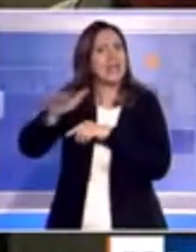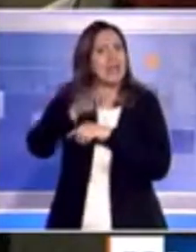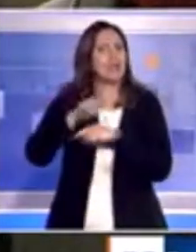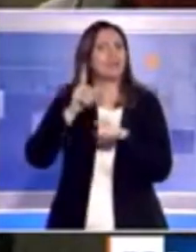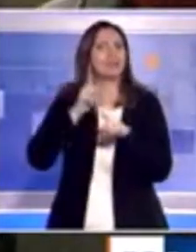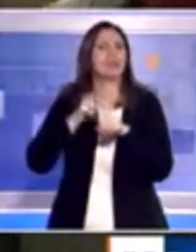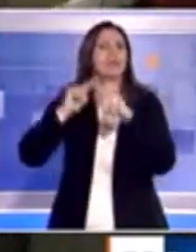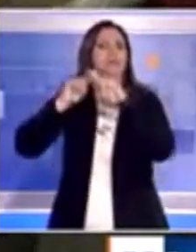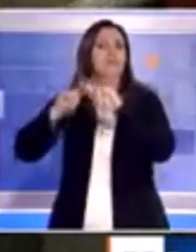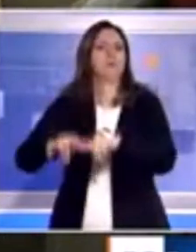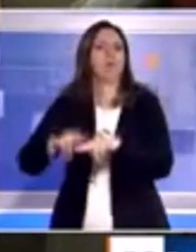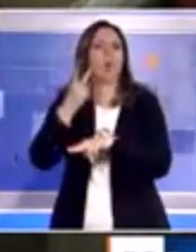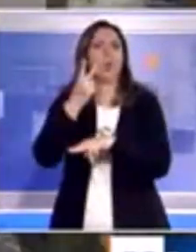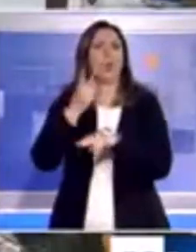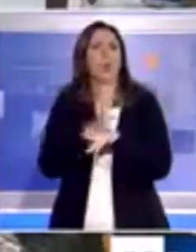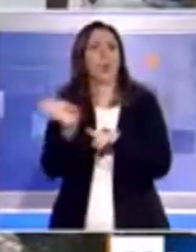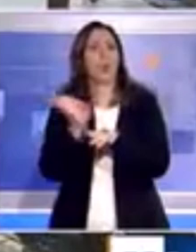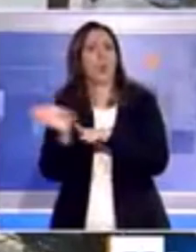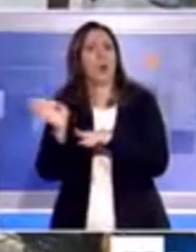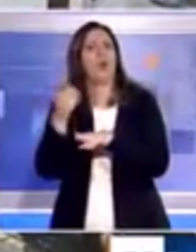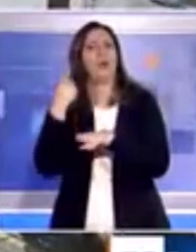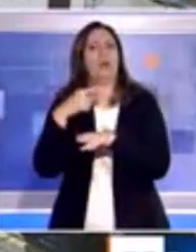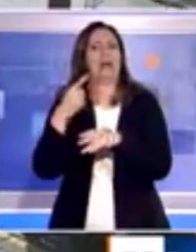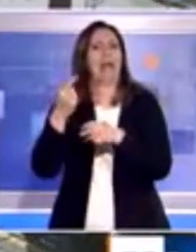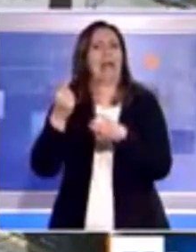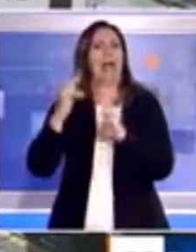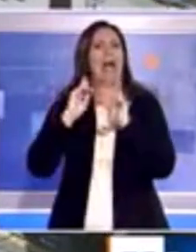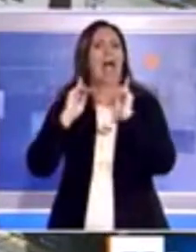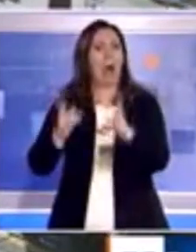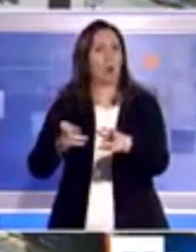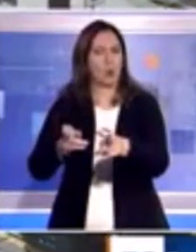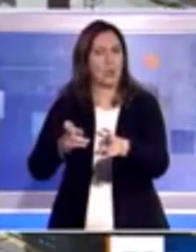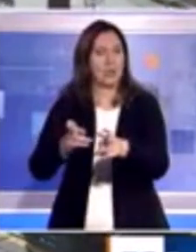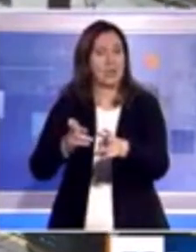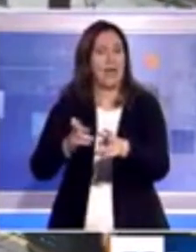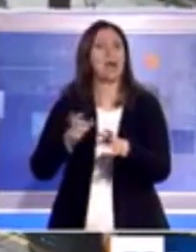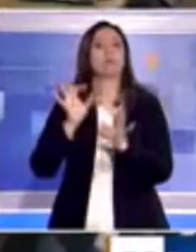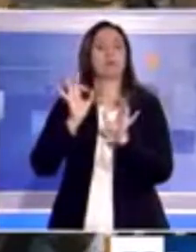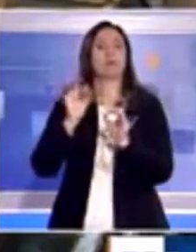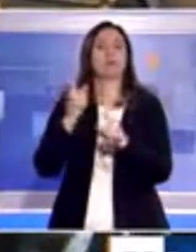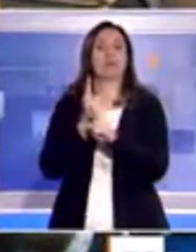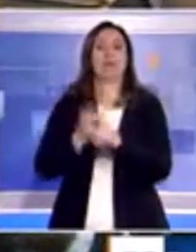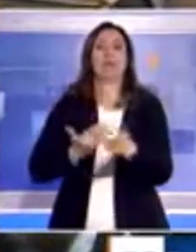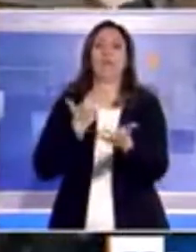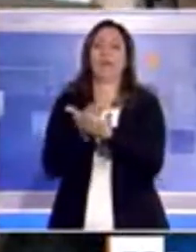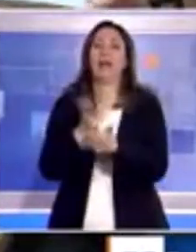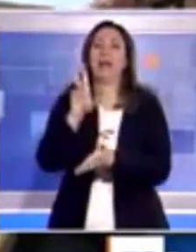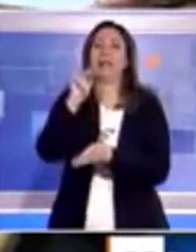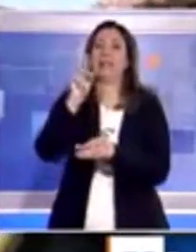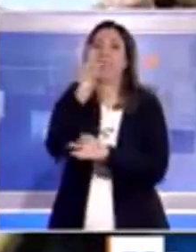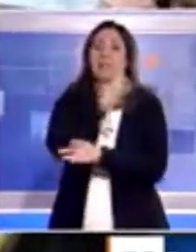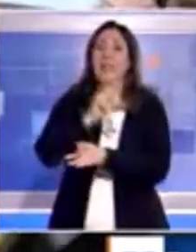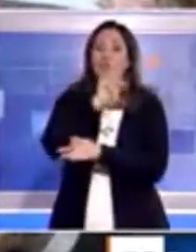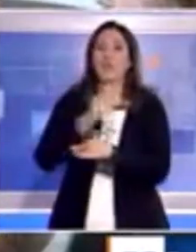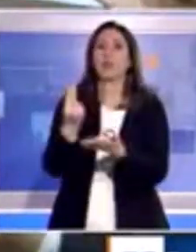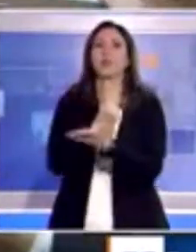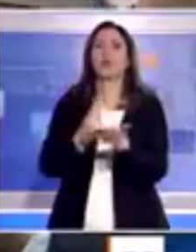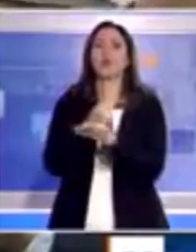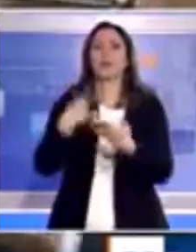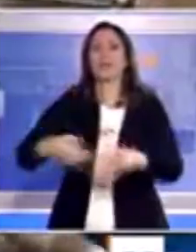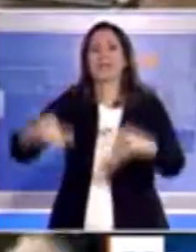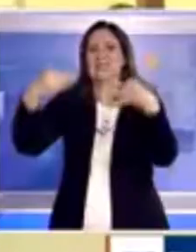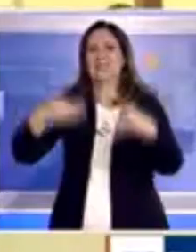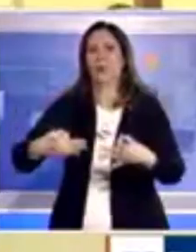i due eccessi sull'autostrada con l'impegno della curatela di presentare subito entro 30 giorni il progetto di messa in sicurezza